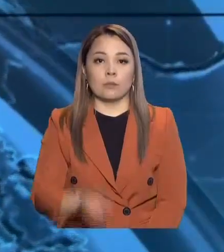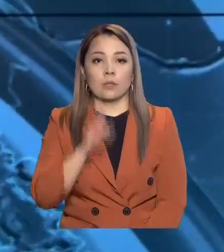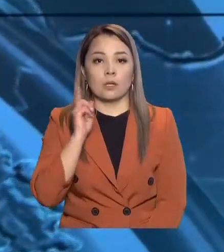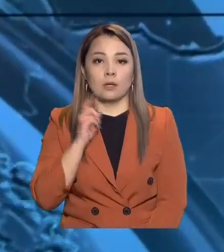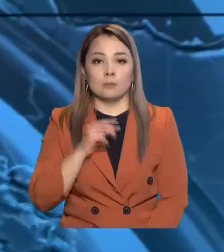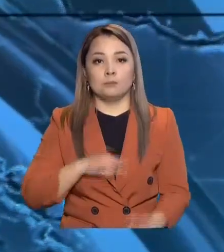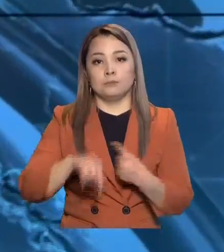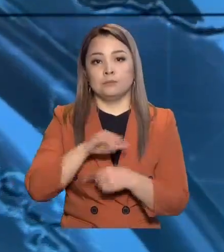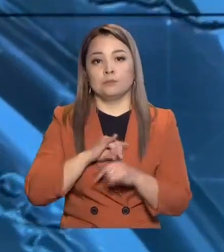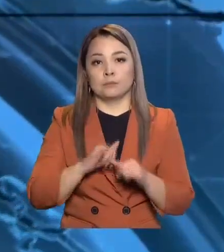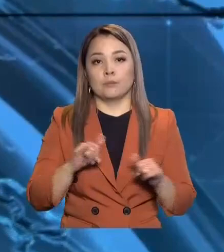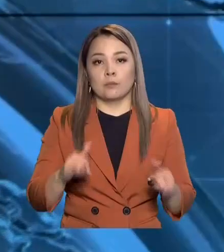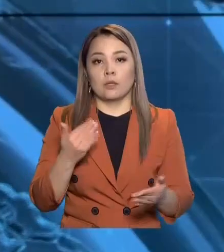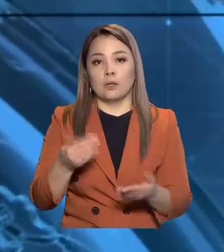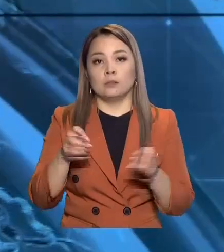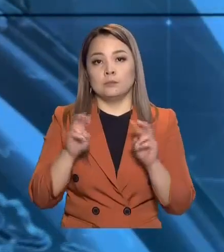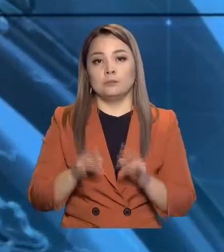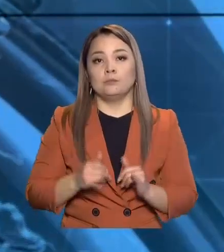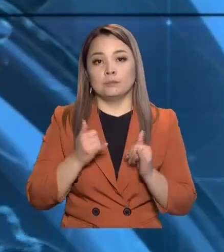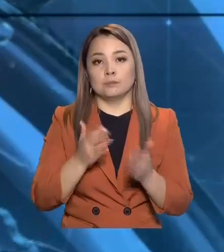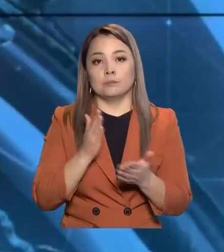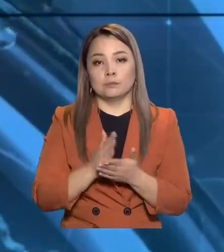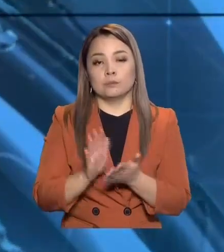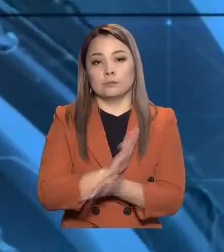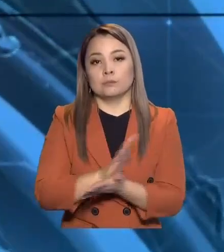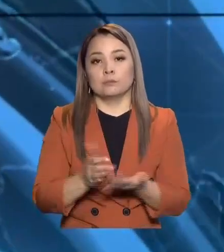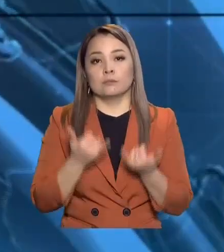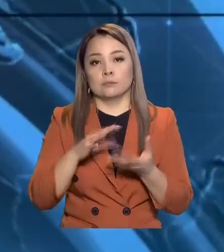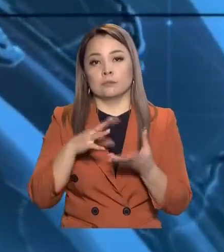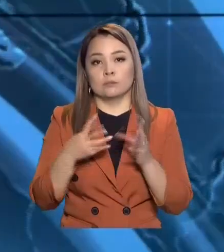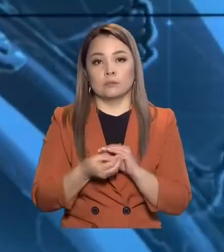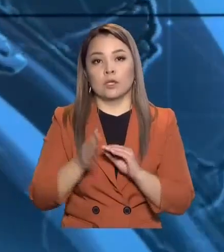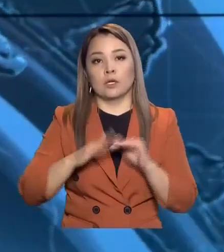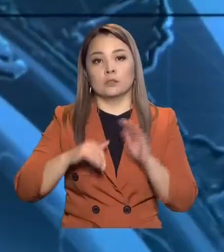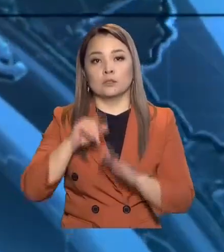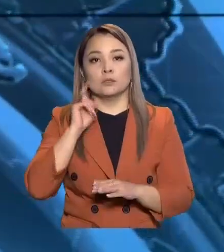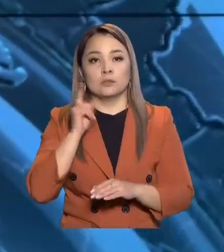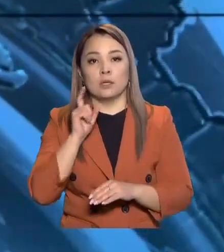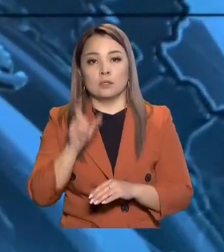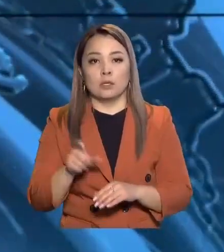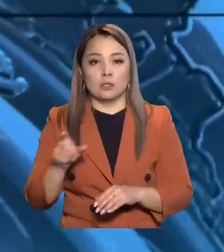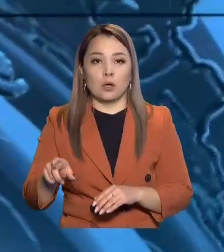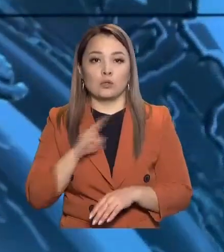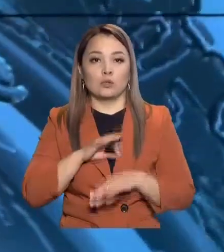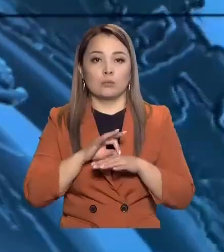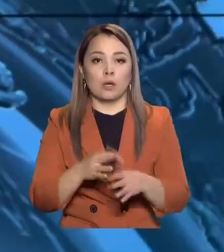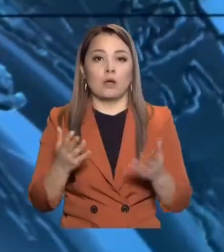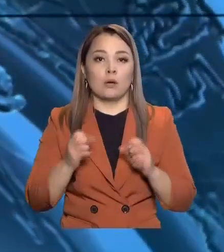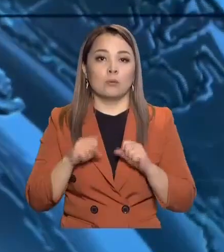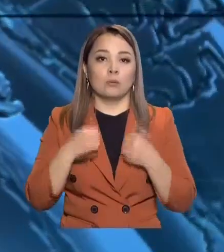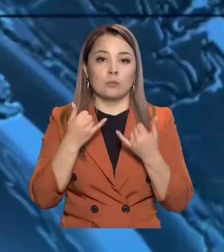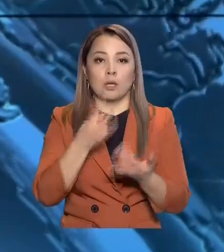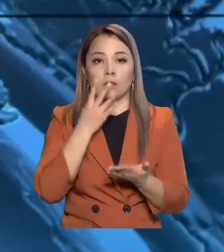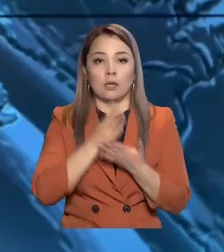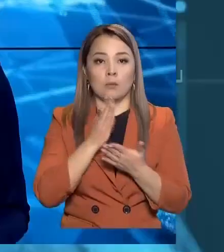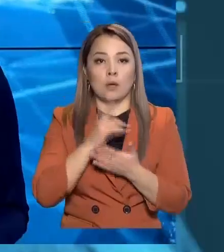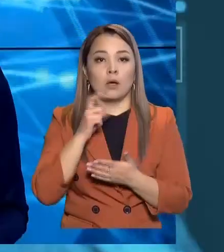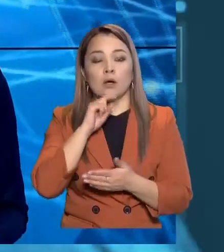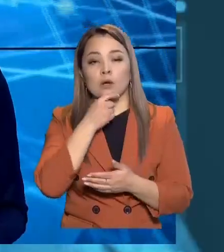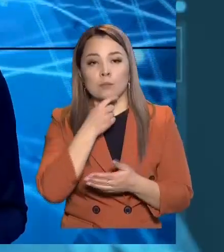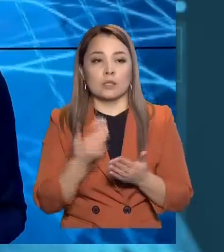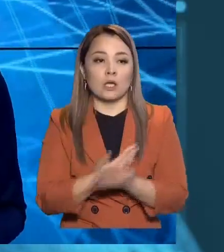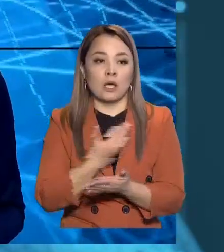Жастарға бизнесті дамыту үшін берілетін грант көлемі өсті. Ал жастар практикасымен жұмыс істейтіндерге қандай мүмкіндік берілмек?